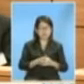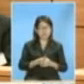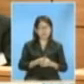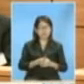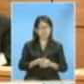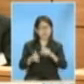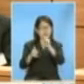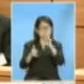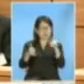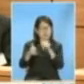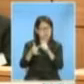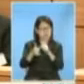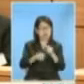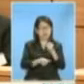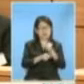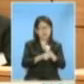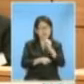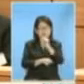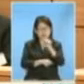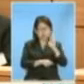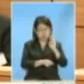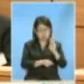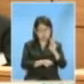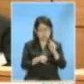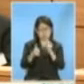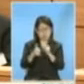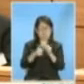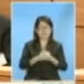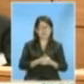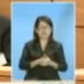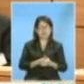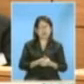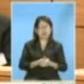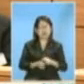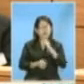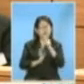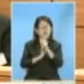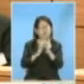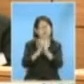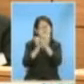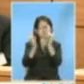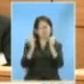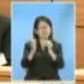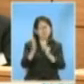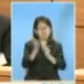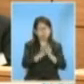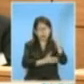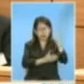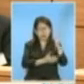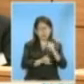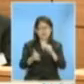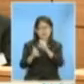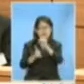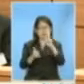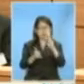เป็นสมาชิกวุฒิสภาที่ถ้ารัฐธรรมนูญฉบับนี้ผ่านผมพูดตรงๆว่าท่าน